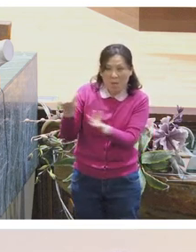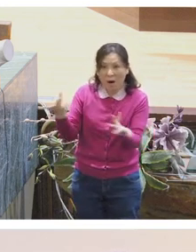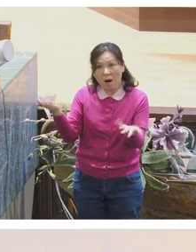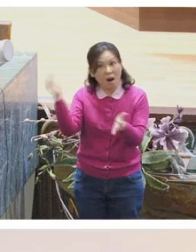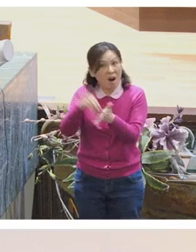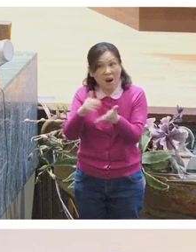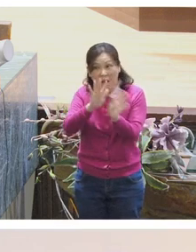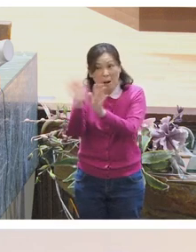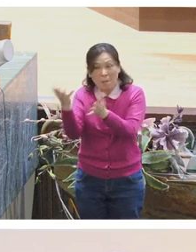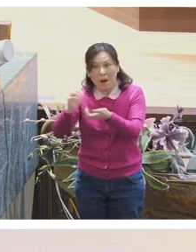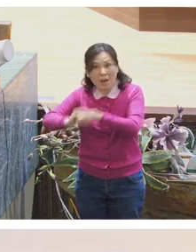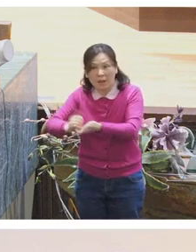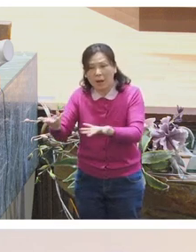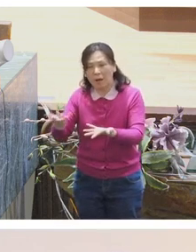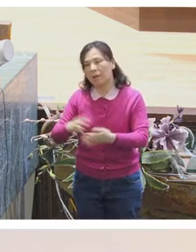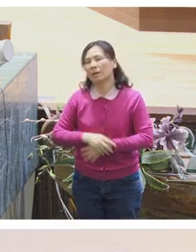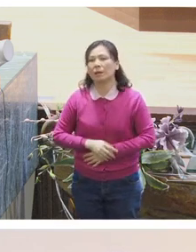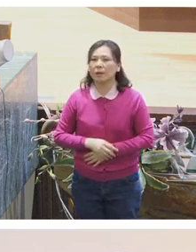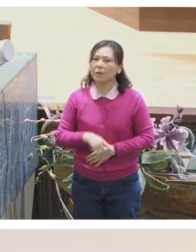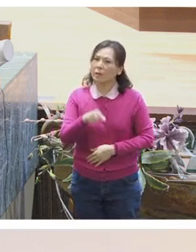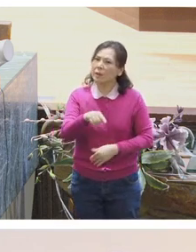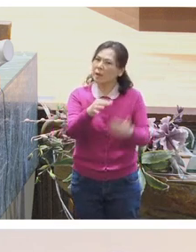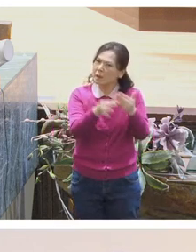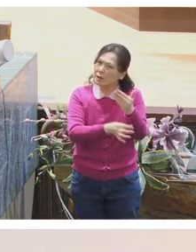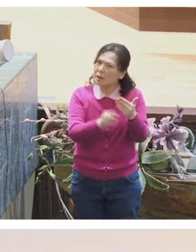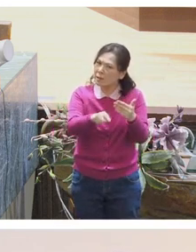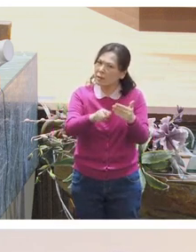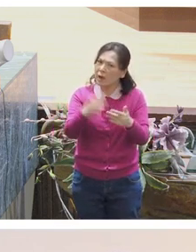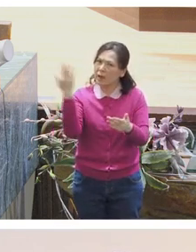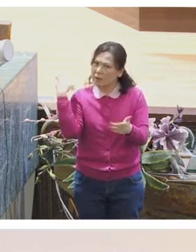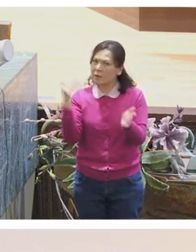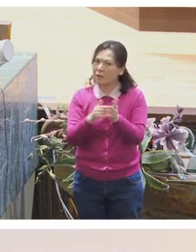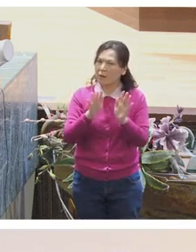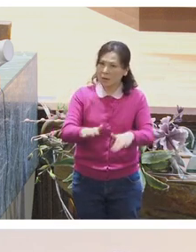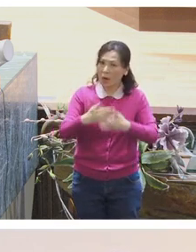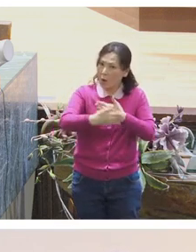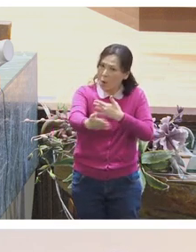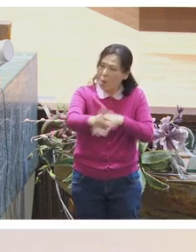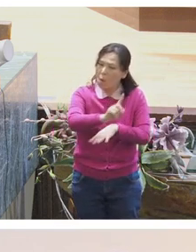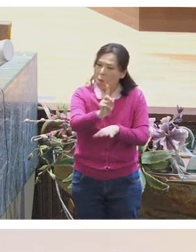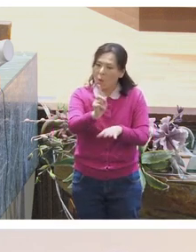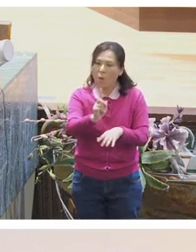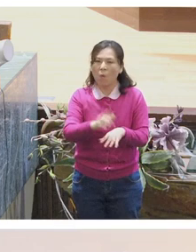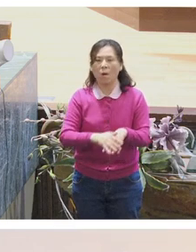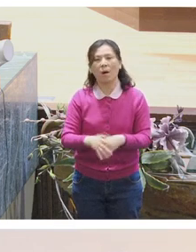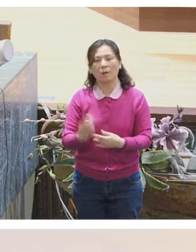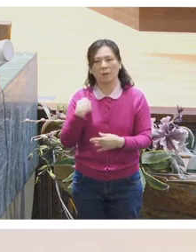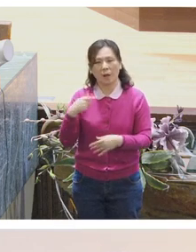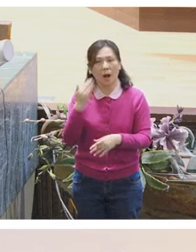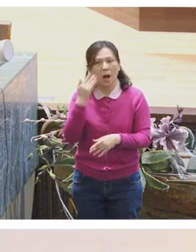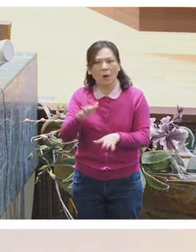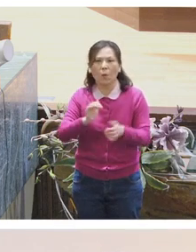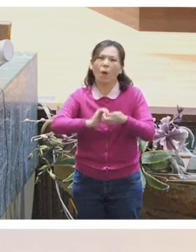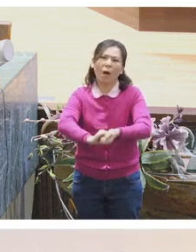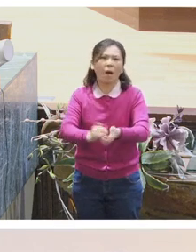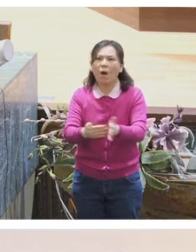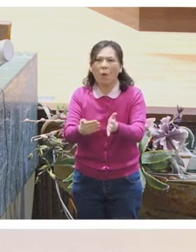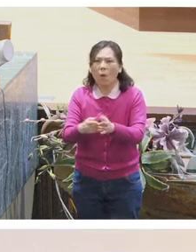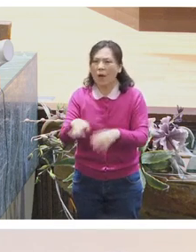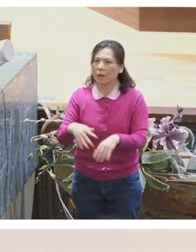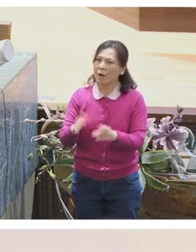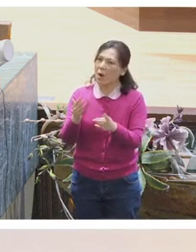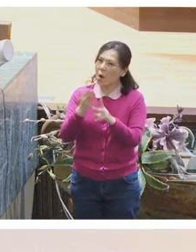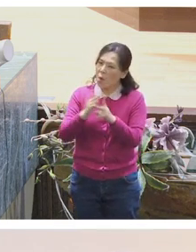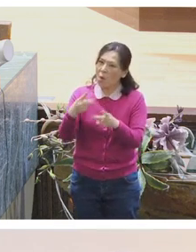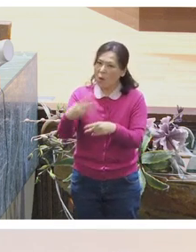这个规范怎么长成这样？怎样去理解它？好，然后如果它已经长成这样，或者是它其实有空间，那我们在